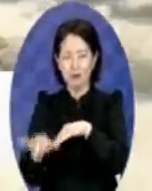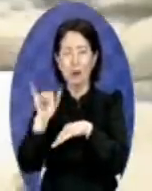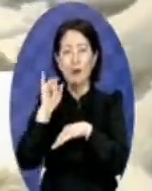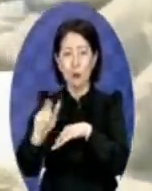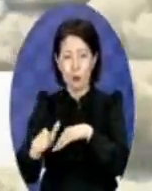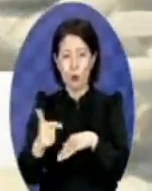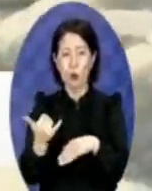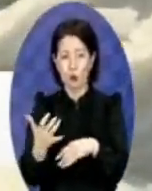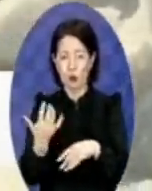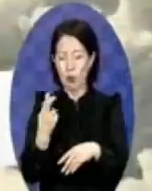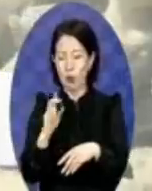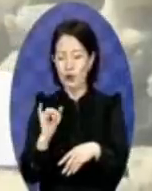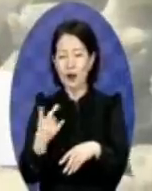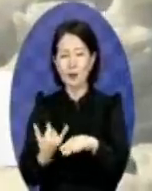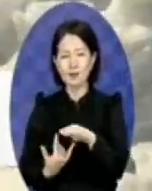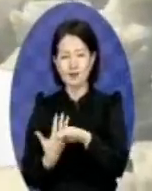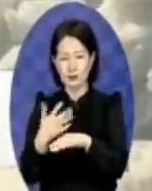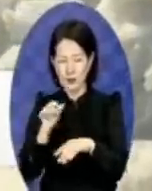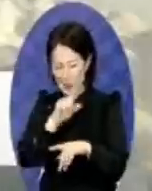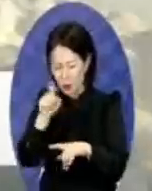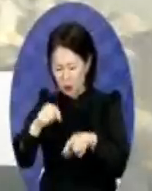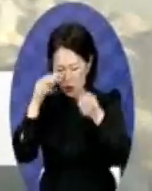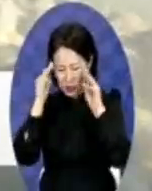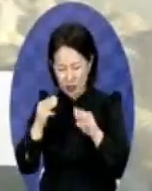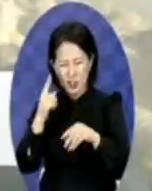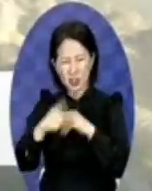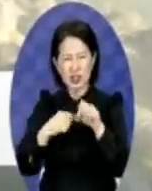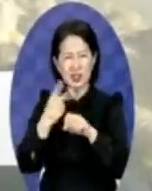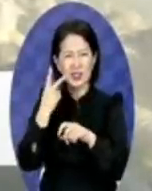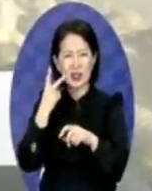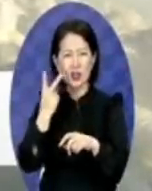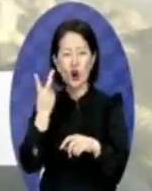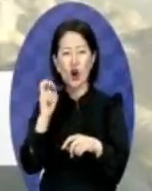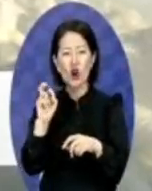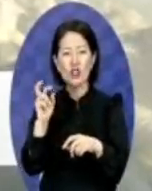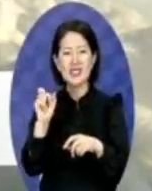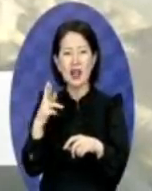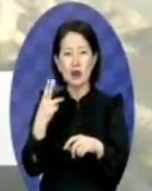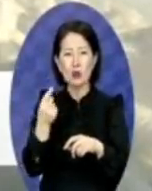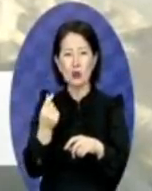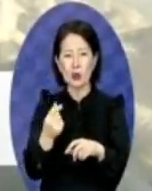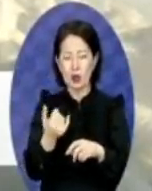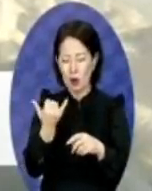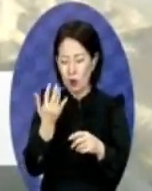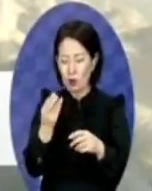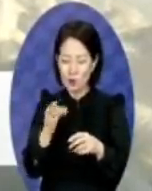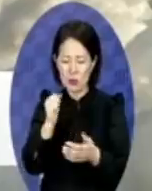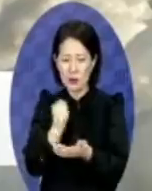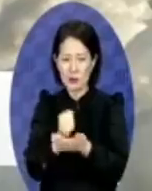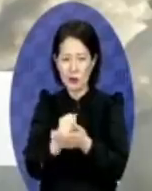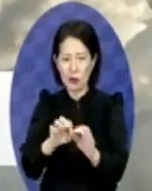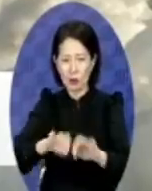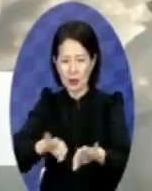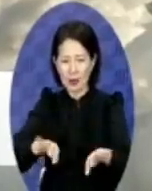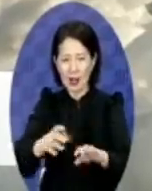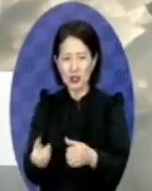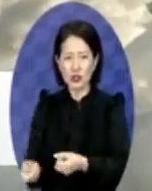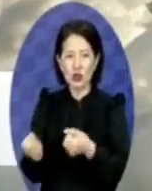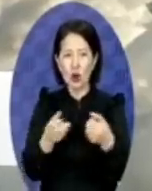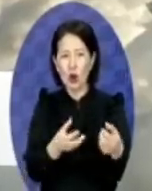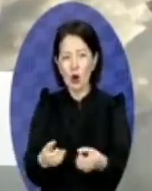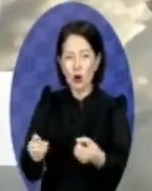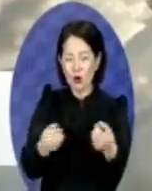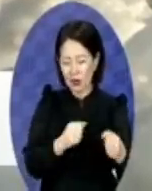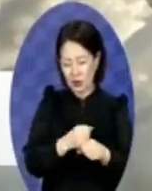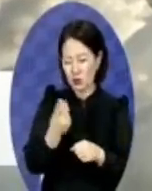хэлж байна. За энэ асуудлыг шийдэх хүртэл жил бүр 20 гаруй сая төгрөгийг мөс бутлах зөөвөрлөх ажил зацуусаар байхаар болж таарч байна. За